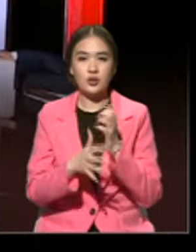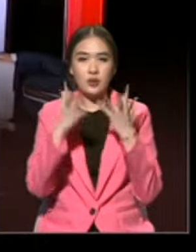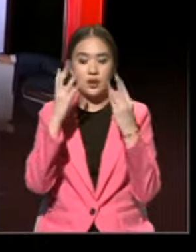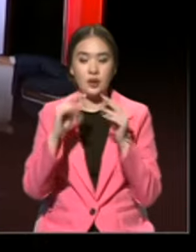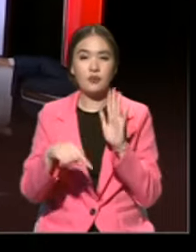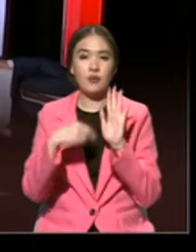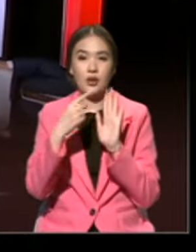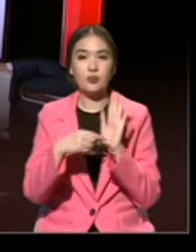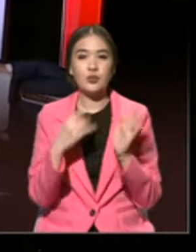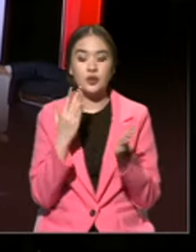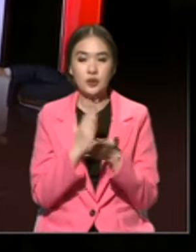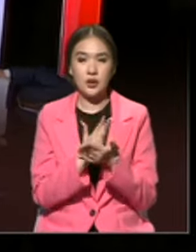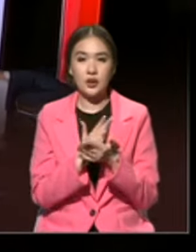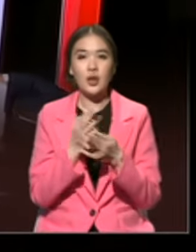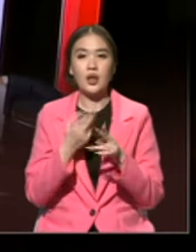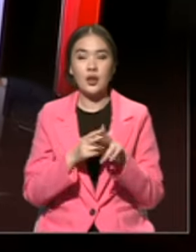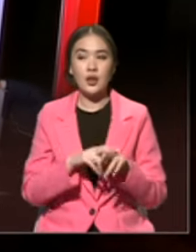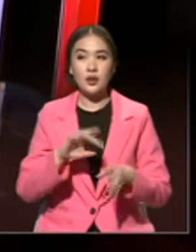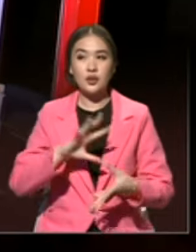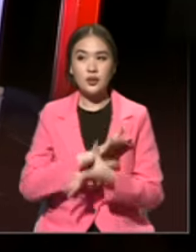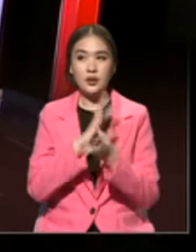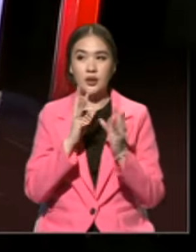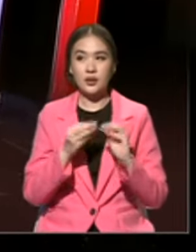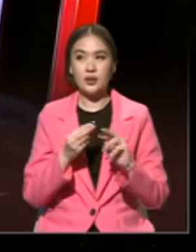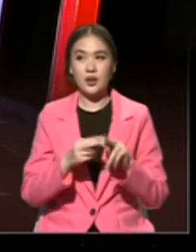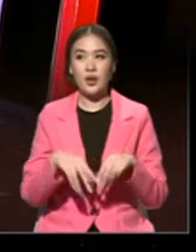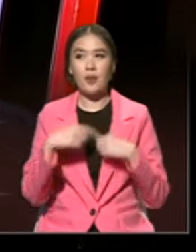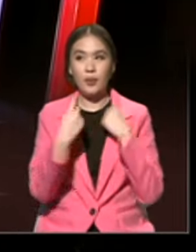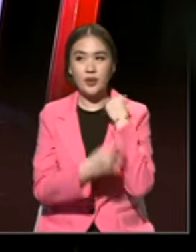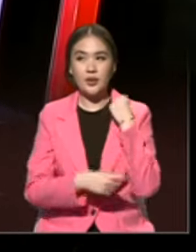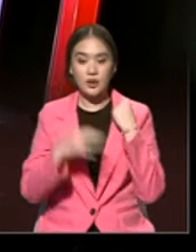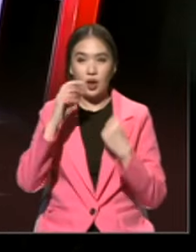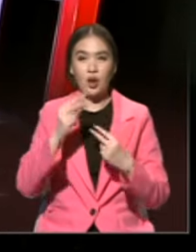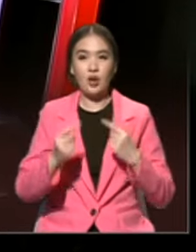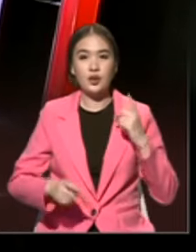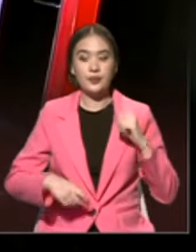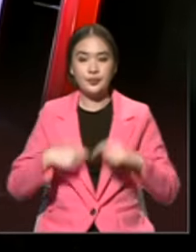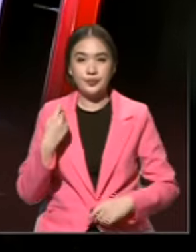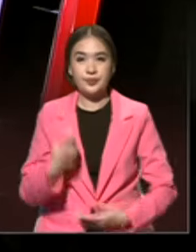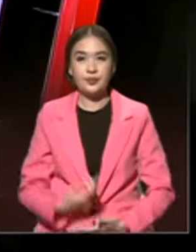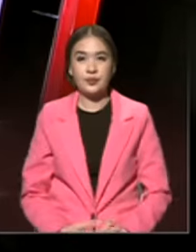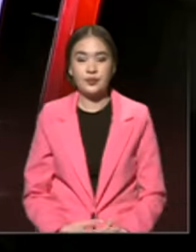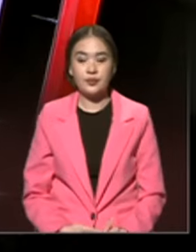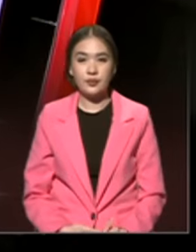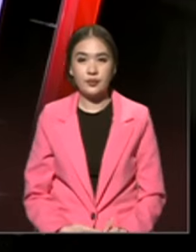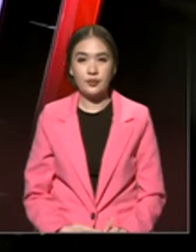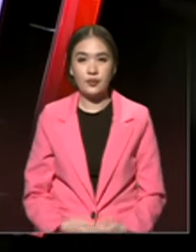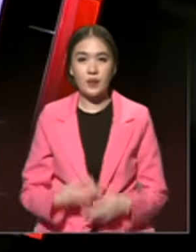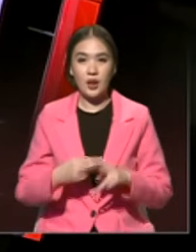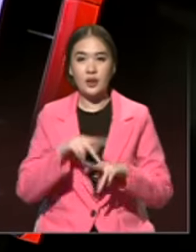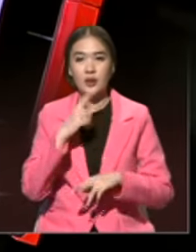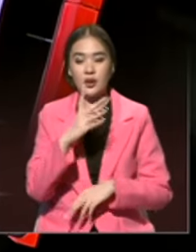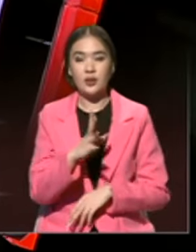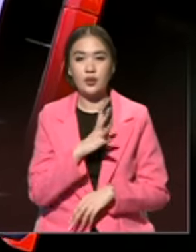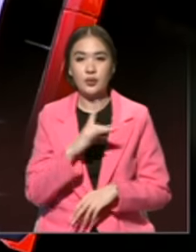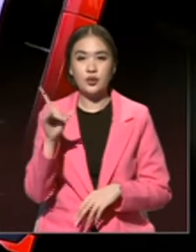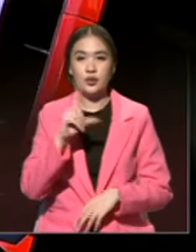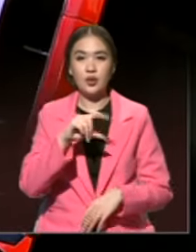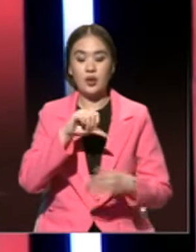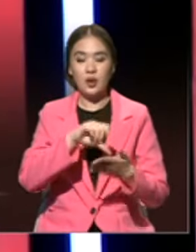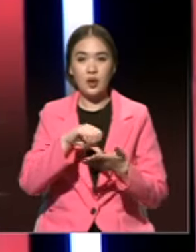келеді. Оның енді негізгілері жаңағы материалдық шығын ғой. Әйтеу жаңа Қанат Мырза айтты ғой,